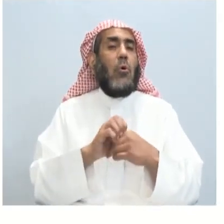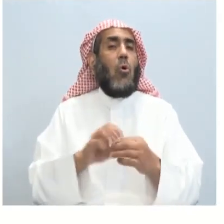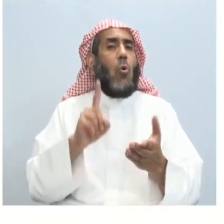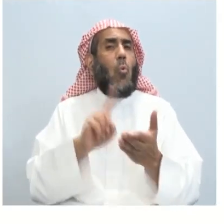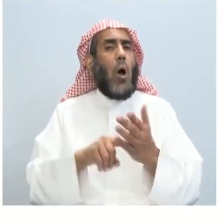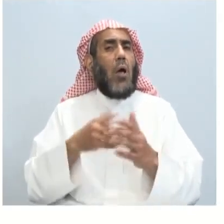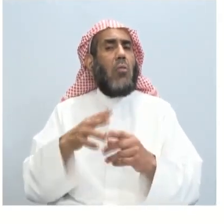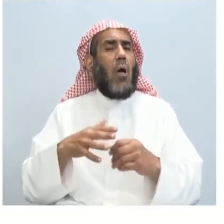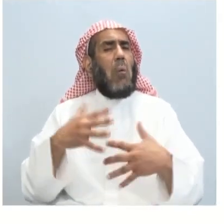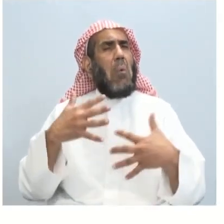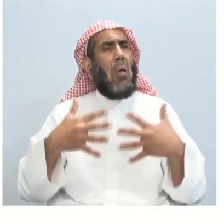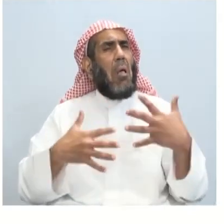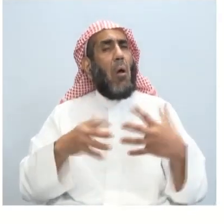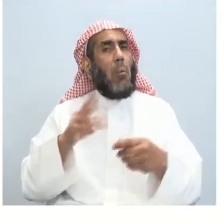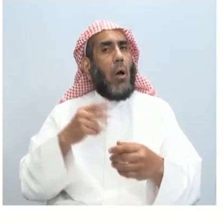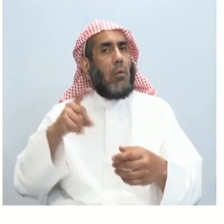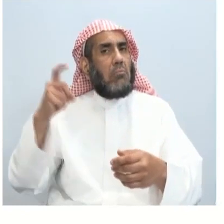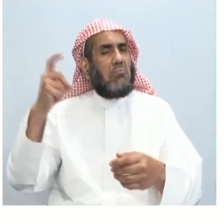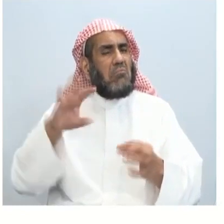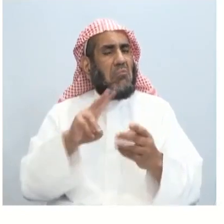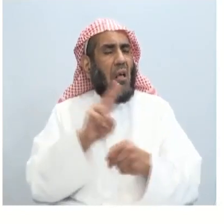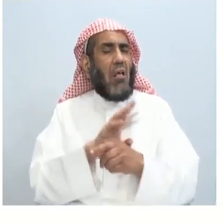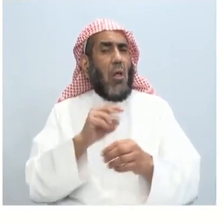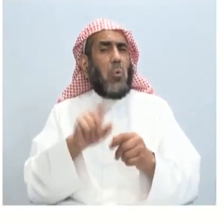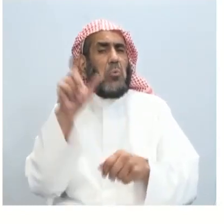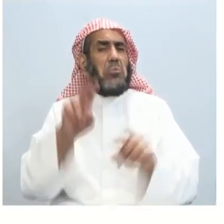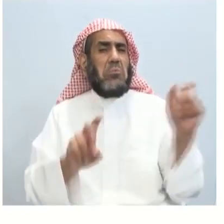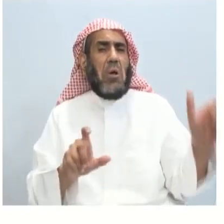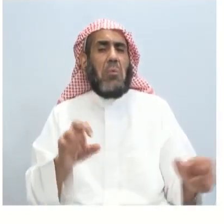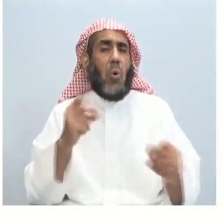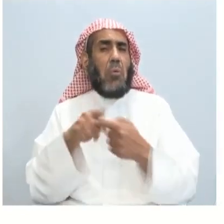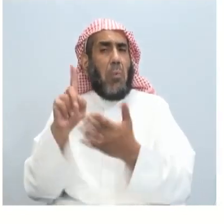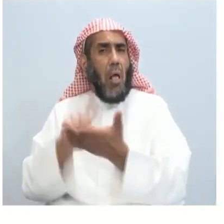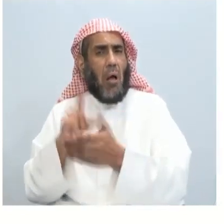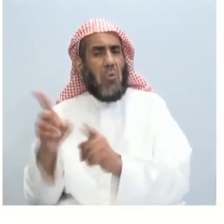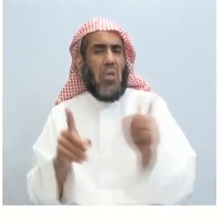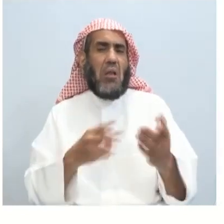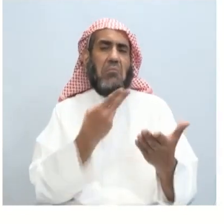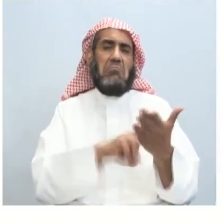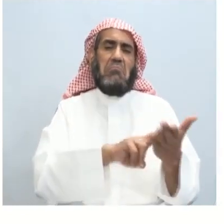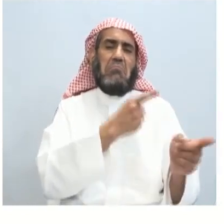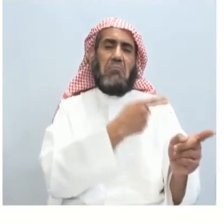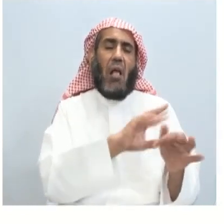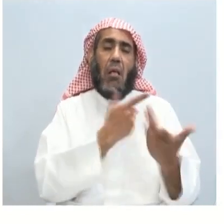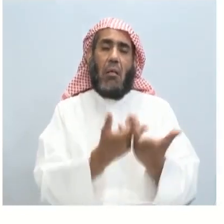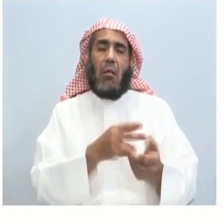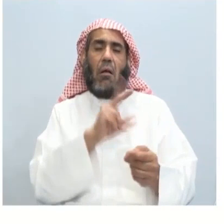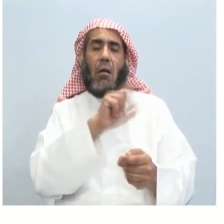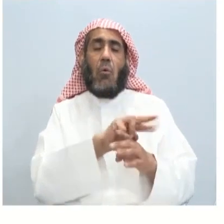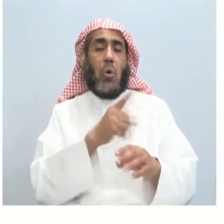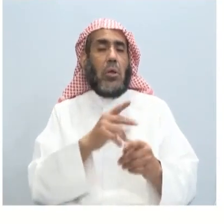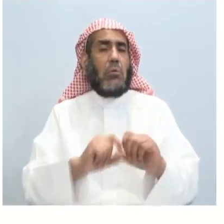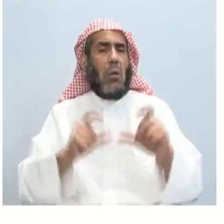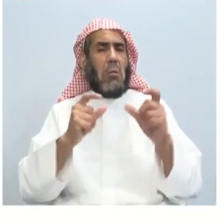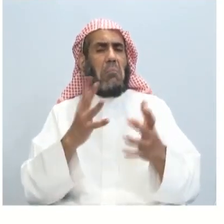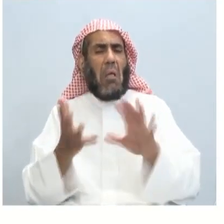ذهب الهوى ببعض المغرضين الى القول بوجود جابرين احدهما حقيقي والاخر مزيف وليس ادل على